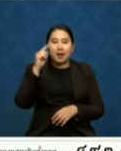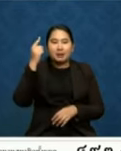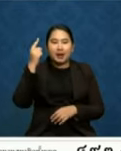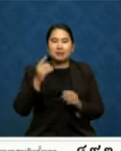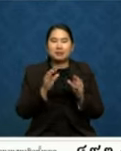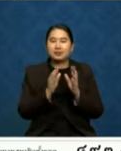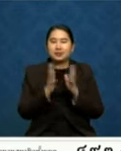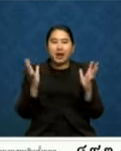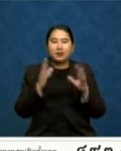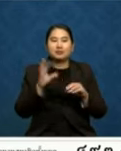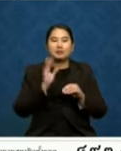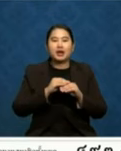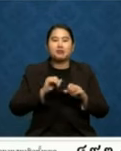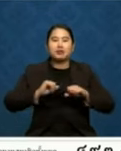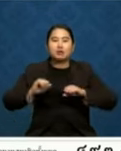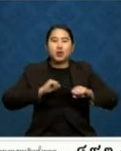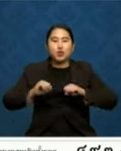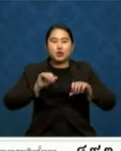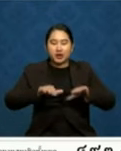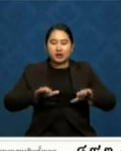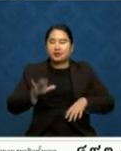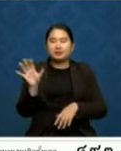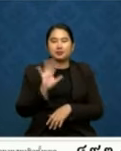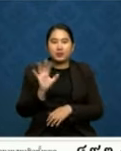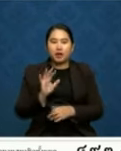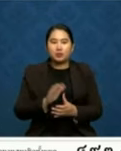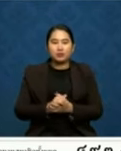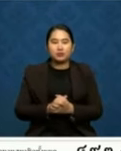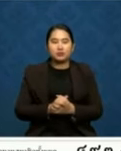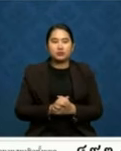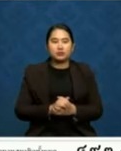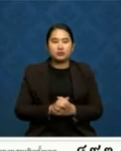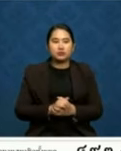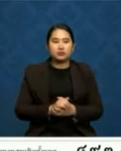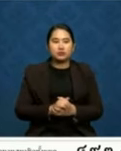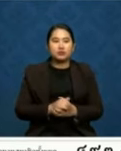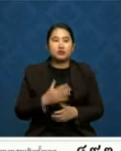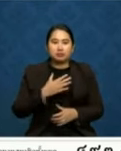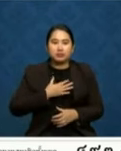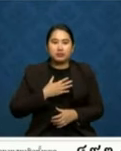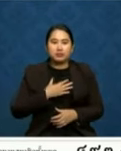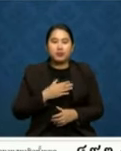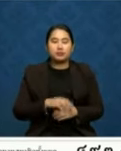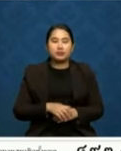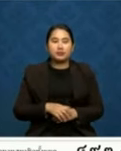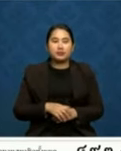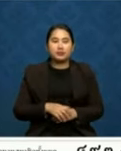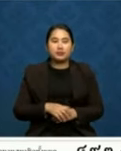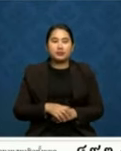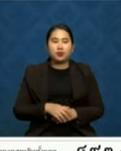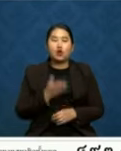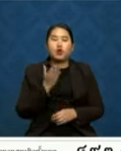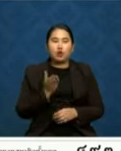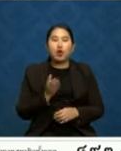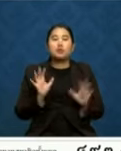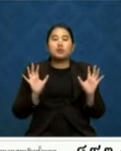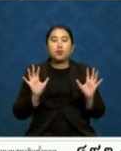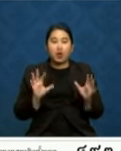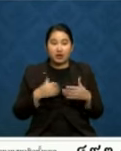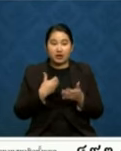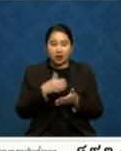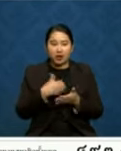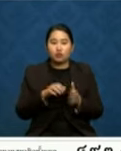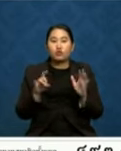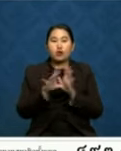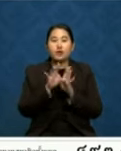องไทยโดยเฉพาะน้องๆเด็กเยาวชนท่านครับผมเองเนี่ยนะครับก็จะขอเพียงเท่านี้แต่อยากจะขอส่งท้ายไว้